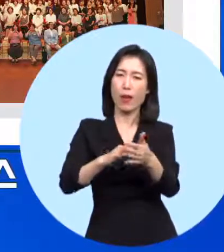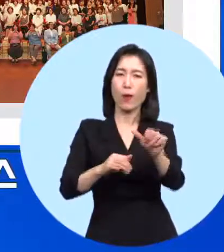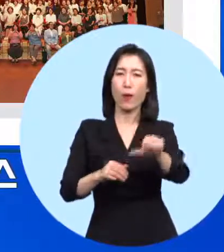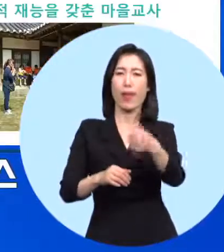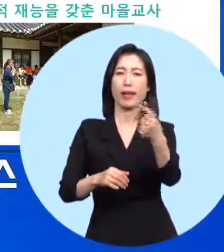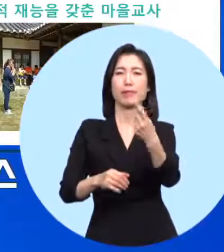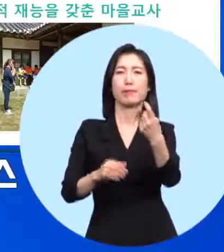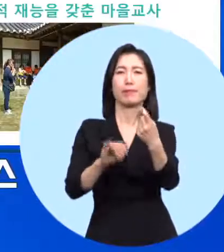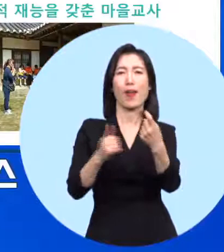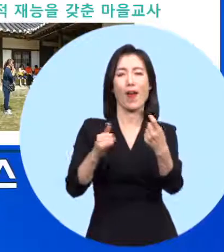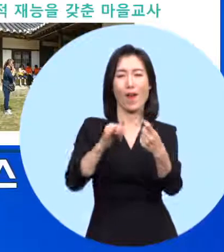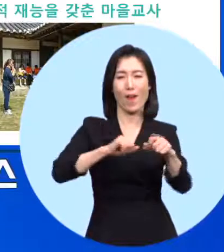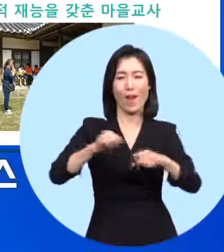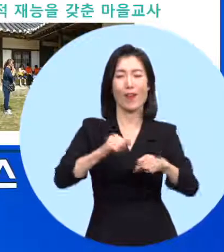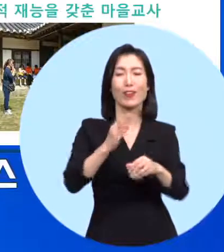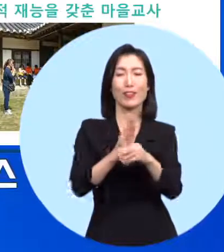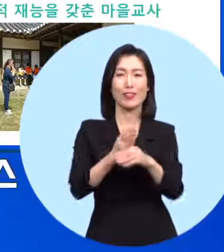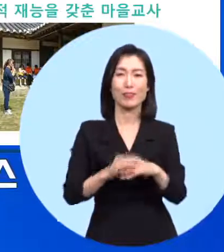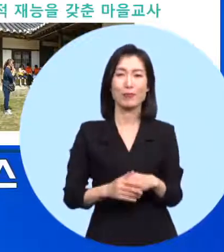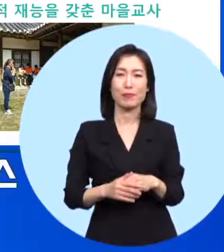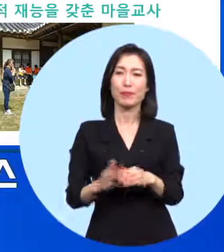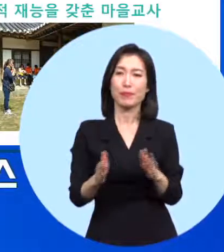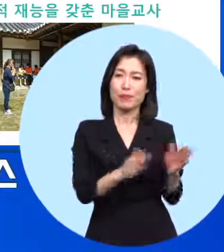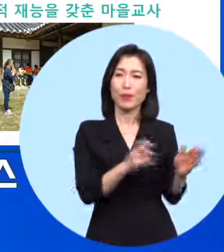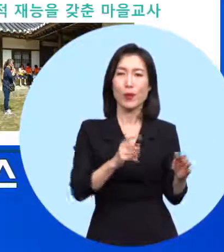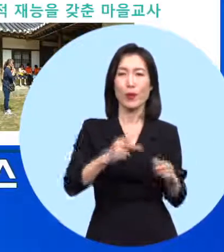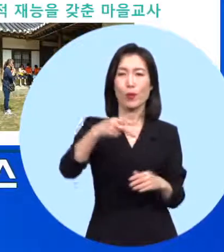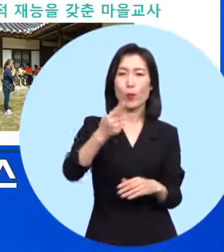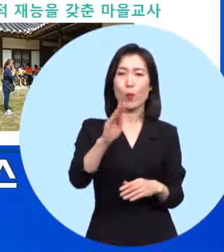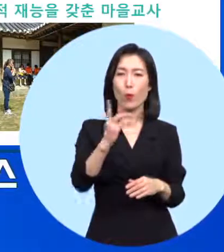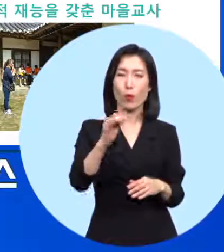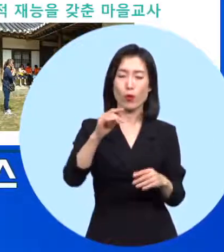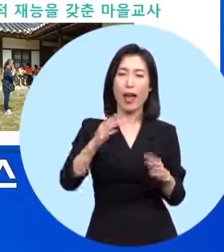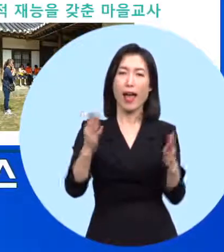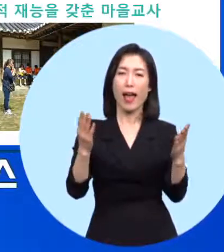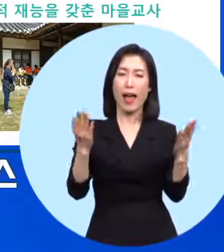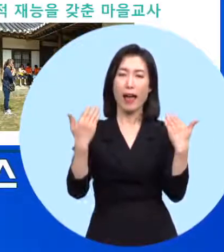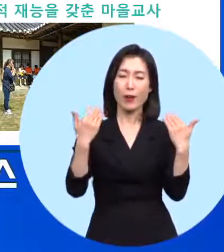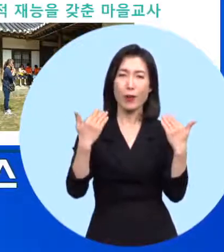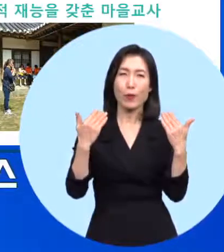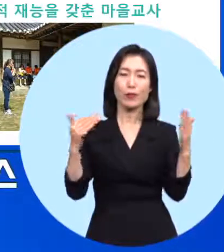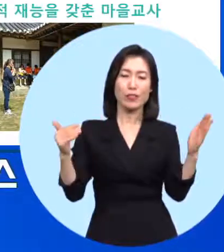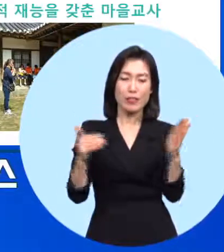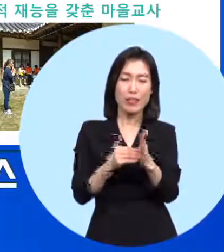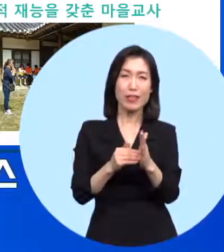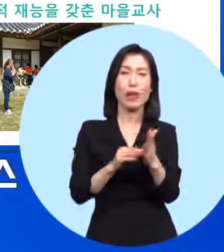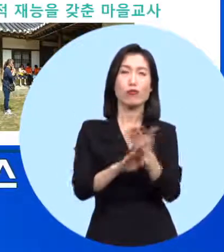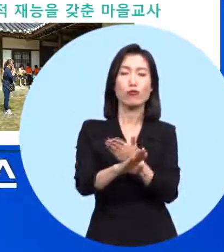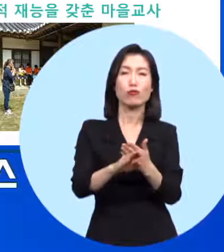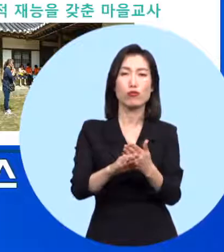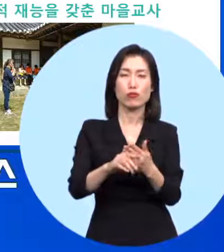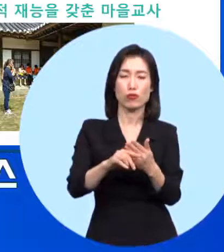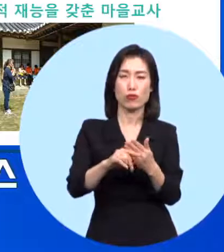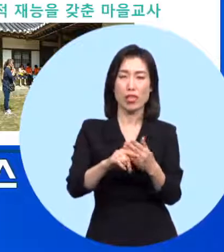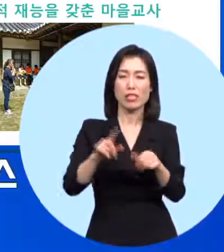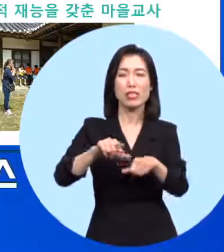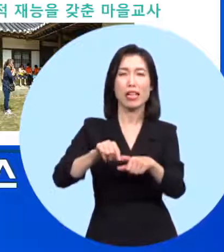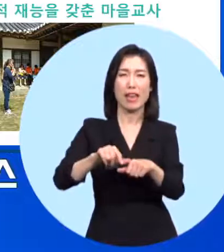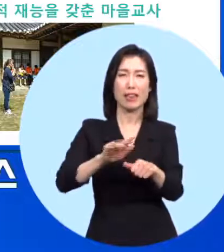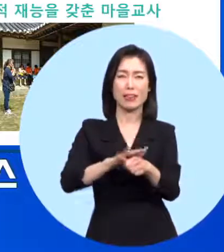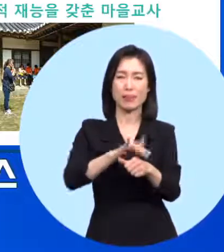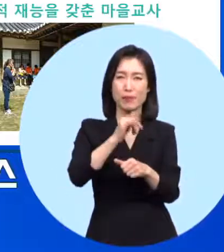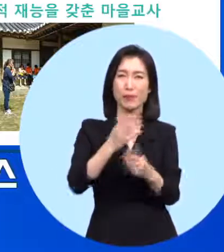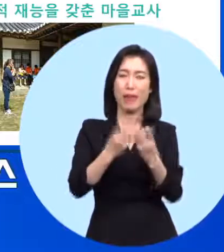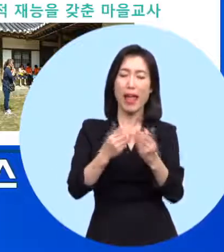있습니다. 다음에는 마을 방과후 활동에 대해서 말씀드리겠습니다. 이것은 학교에서 추진하고 있는